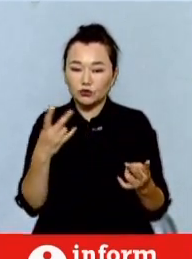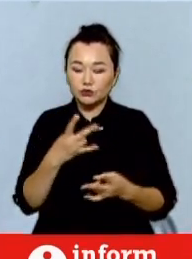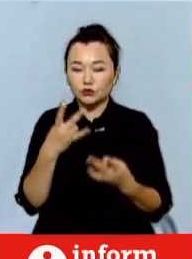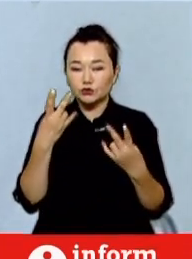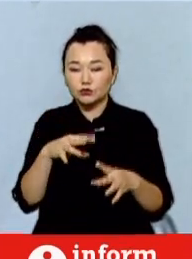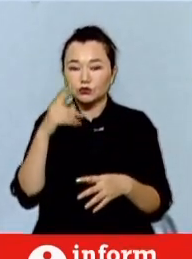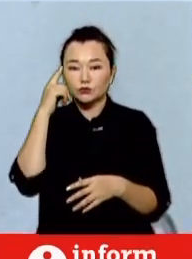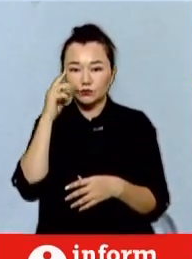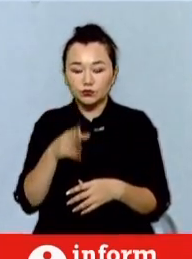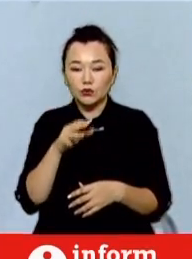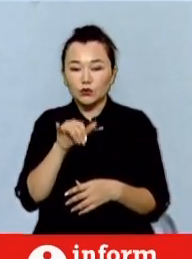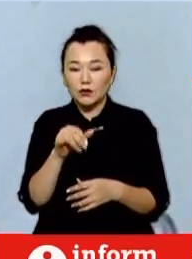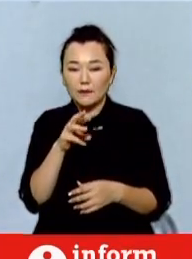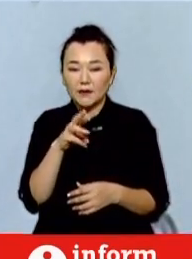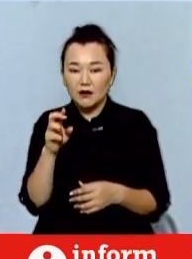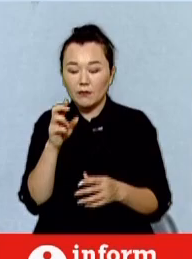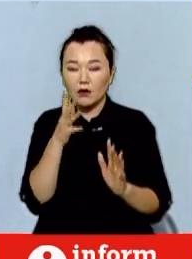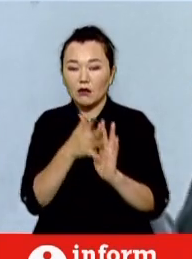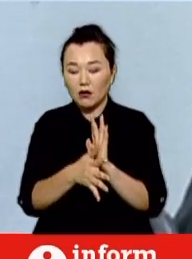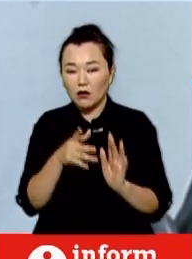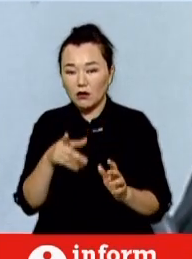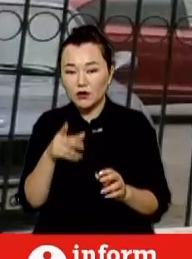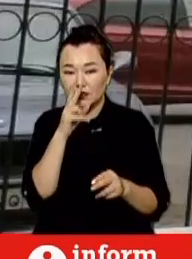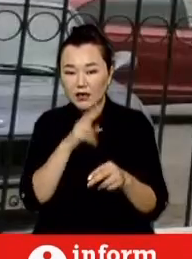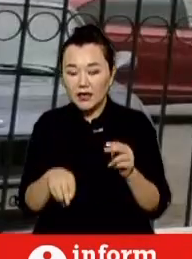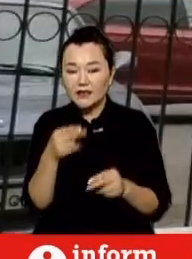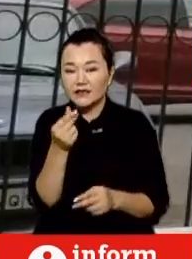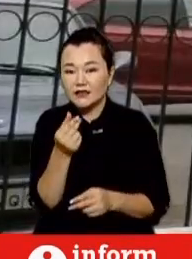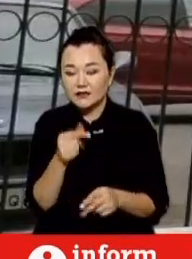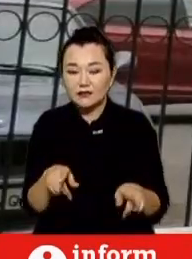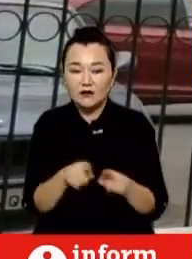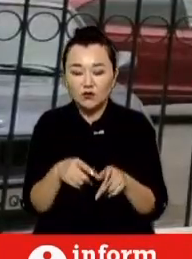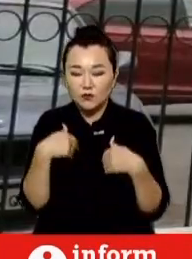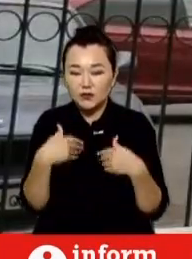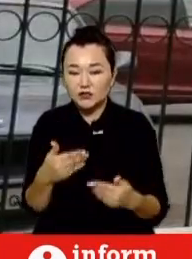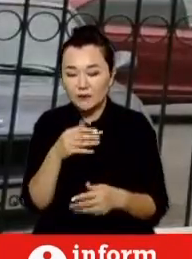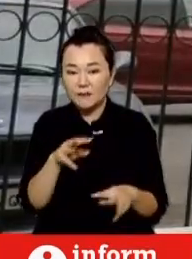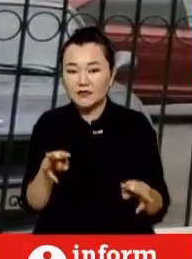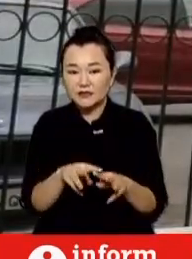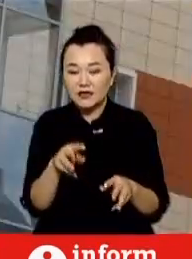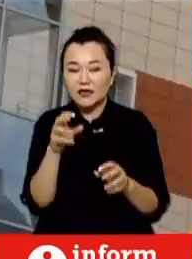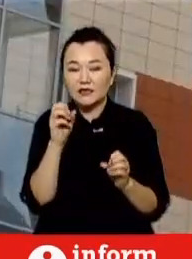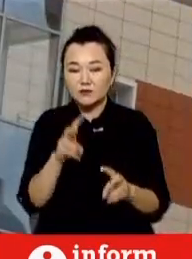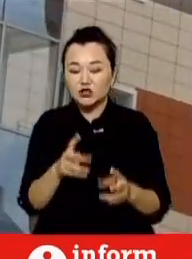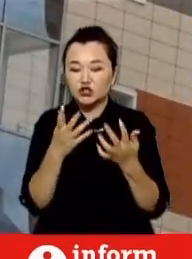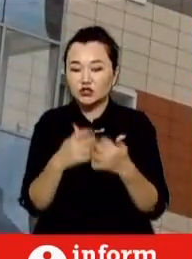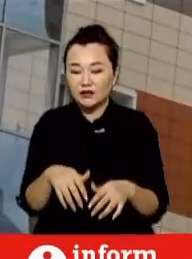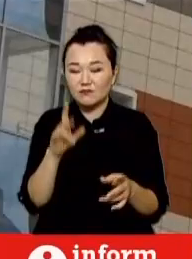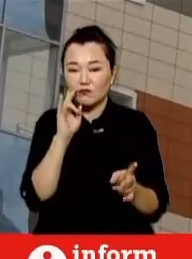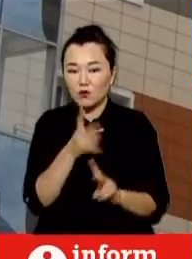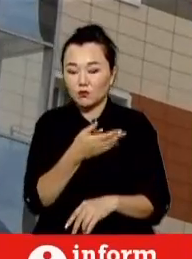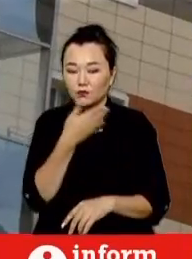нет, потому что его мегабайты сжигаются, и он, грубо говоря, теряет деньги. Такое предложение министра эксперты считают